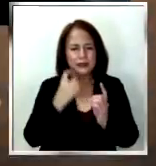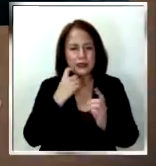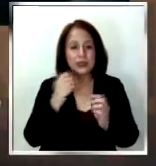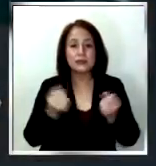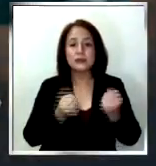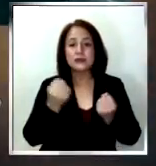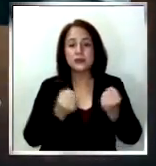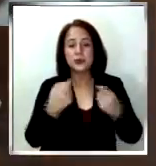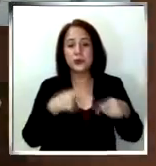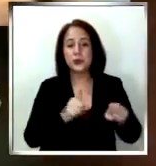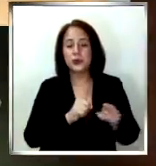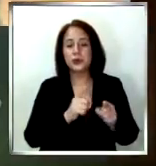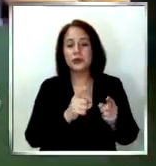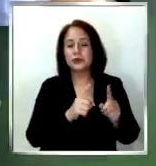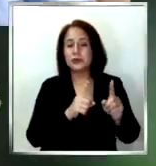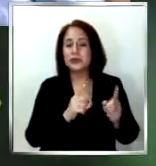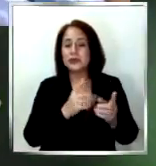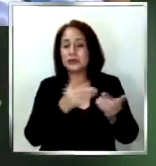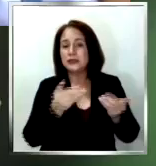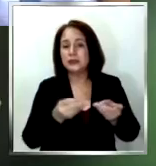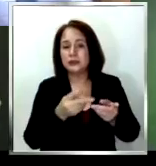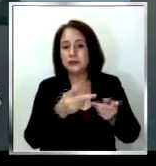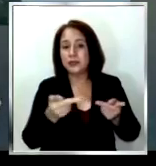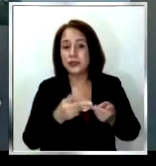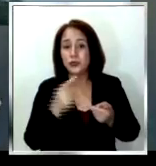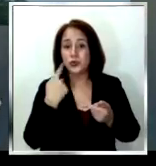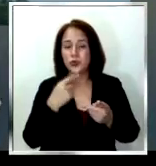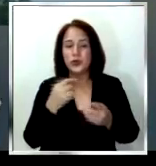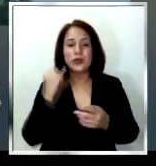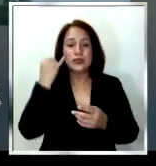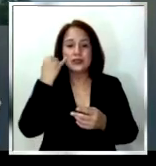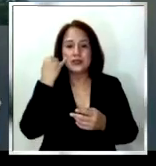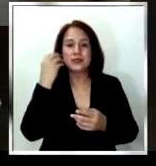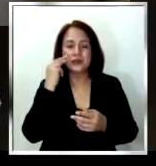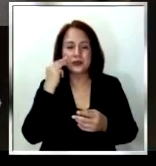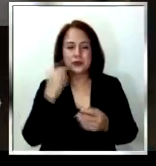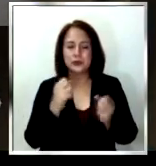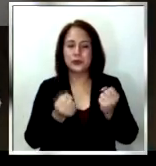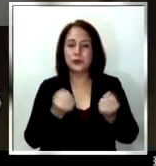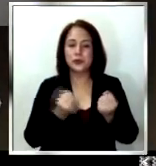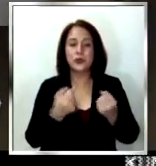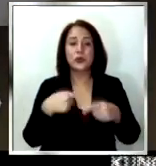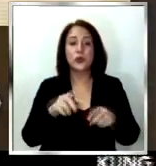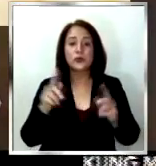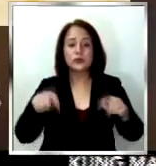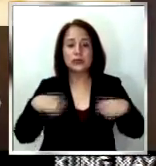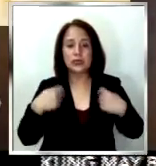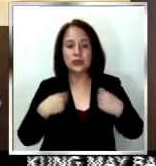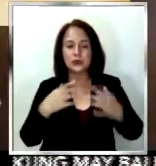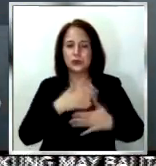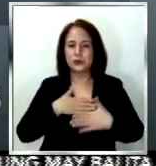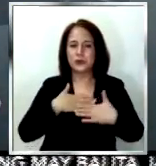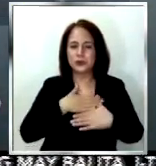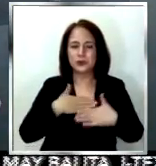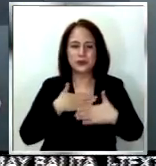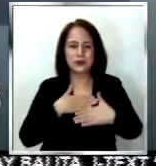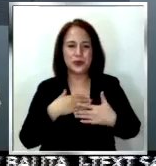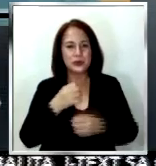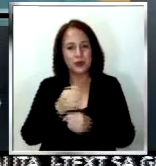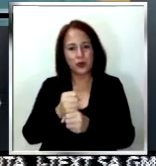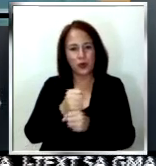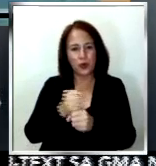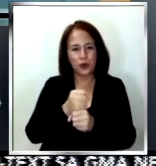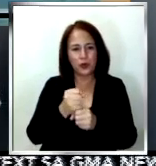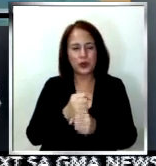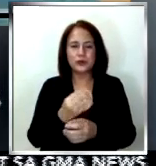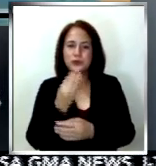date destination, si Jeneline. Nagpunta ang Jen din sa Tagaytay kung saan in-enjoy nila ang coffee, ang food,